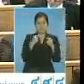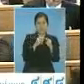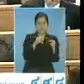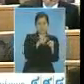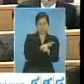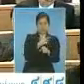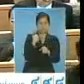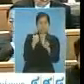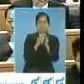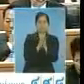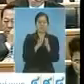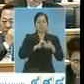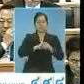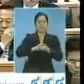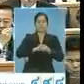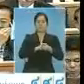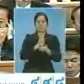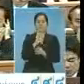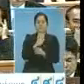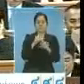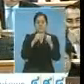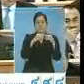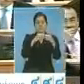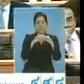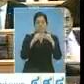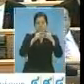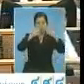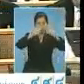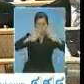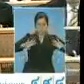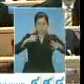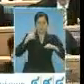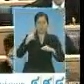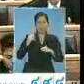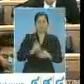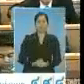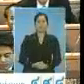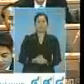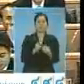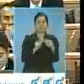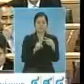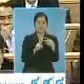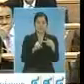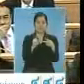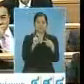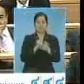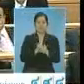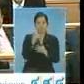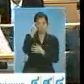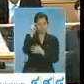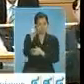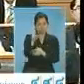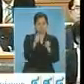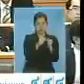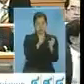ให้เกิดความร่วมมืออย่างไร้พรมแดนของประชาคมอาเซียนในอนาคตที่เกิดขึ้นจริงค่ะส่วนที่2การคำนึงถึงแนวคิ